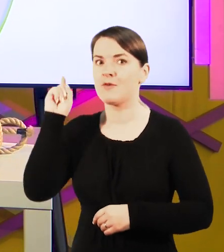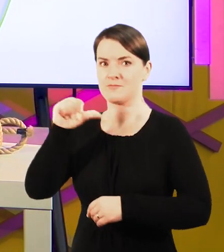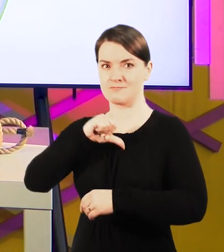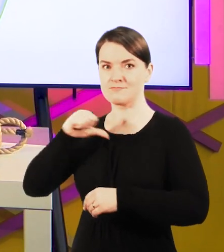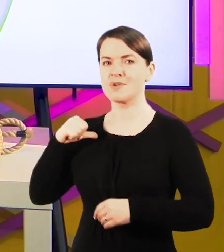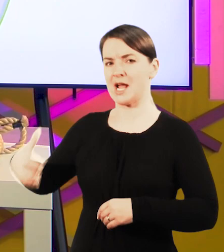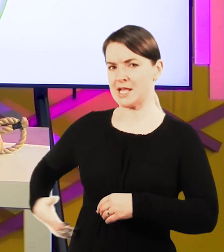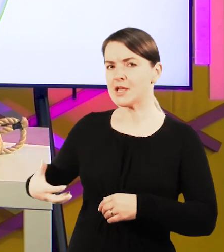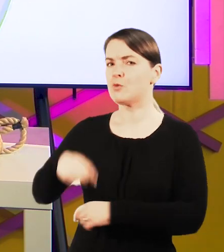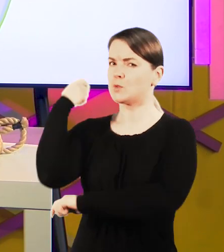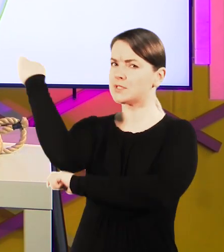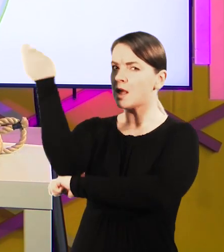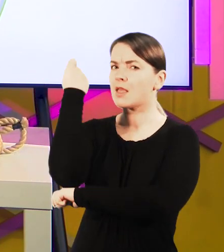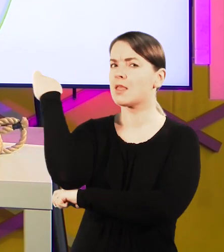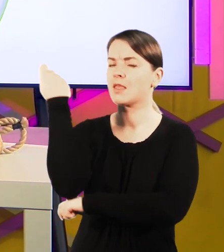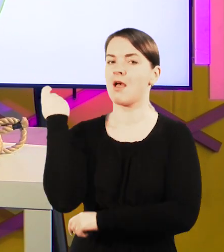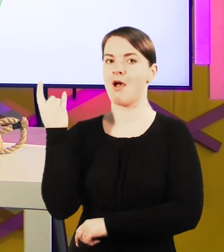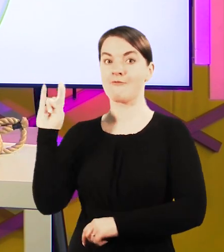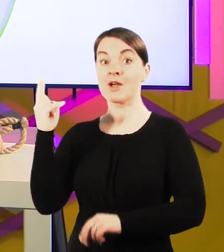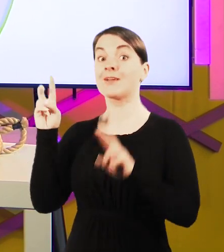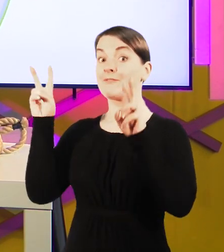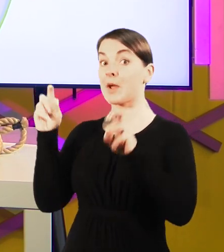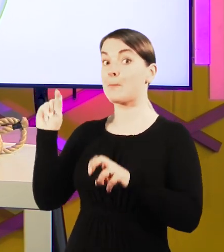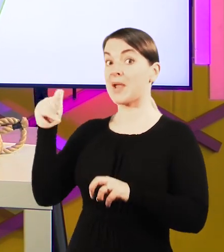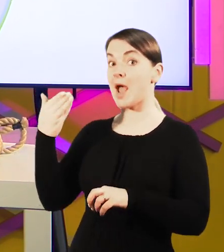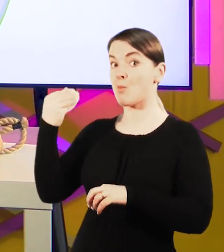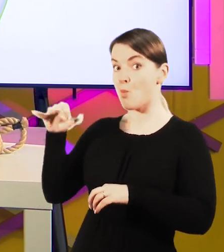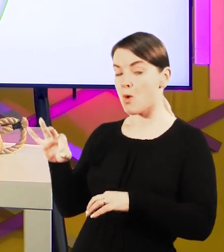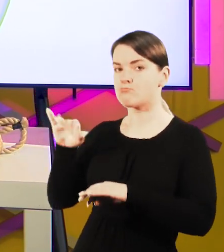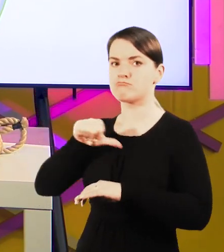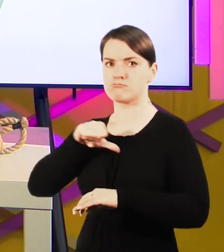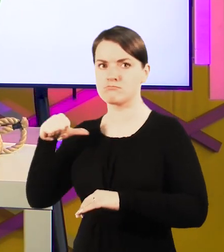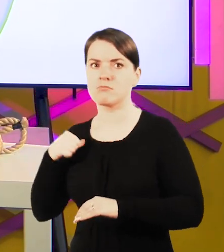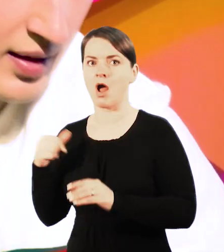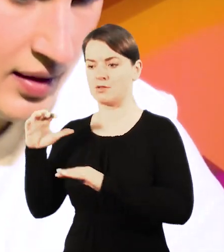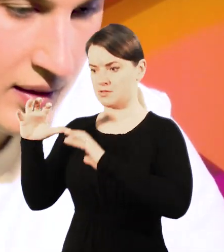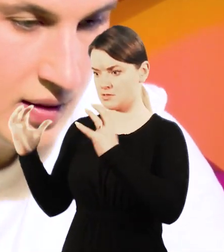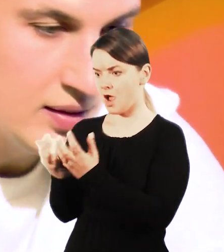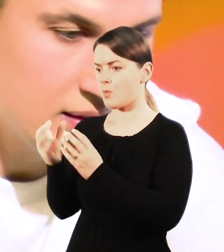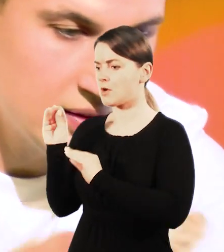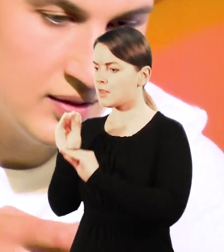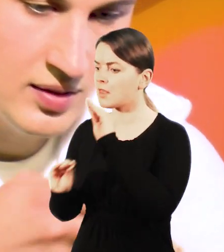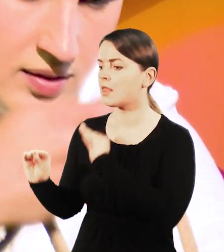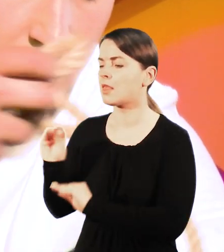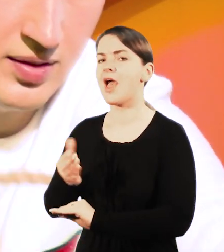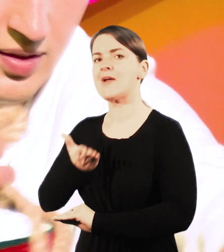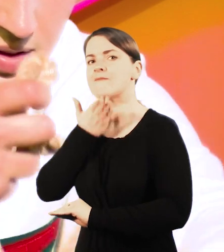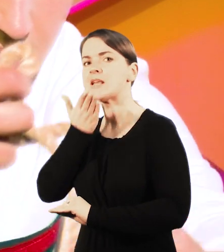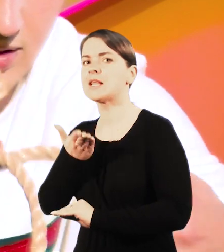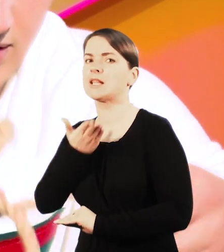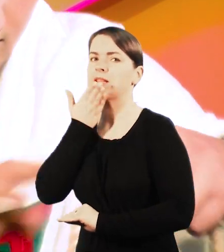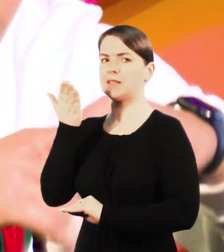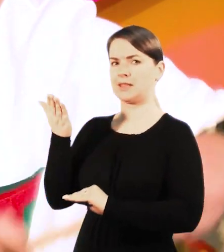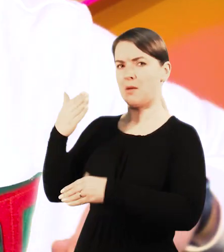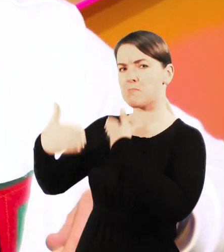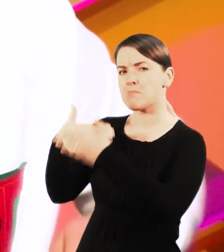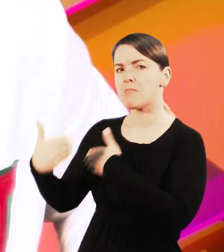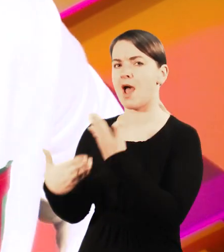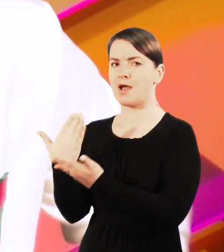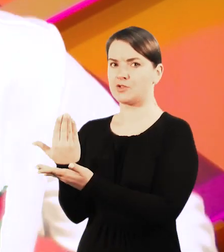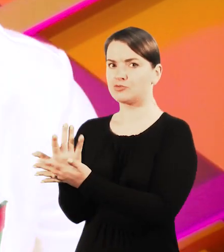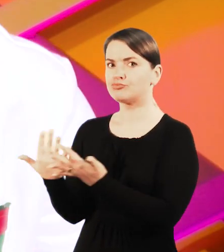Senovėje beganydami gyvulėlius vaikai, kurie vadinosi piemenukai, pasigamindavo kamuolį iš vilnos,